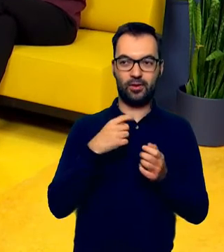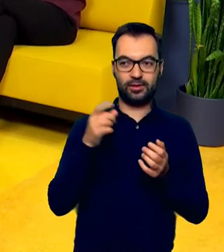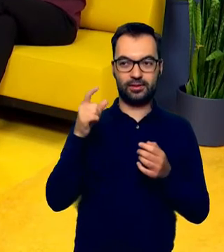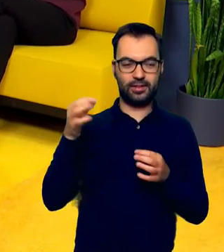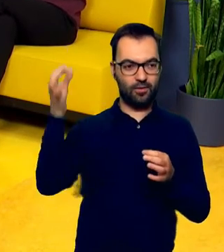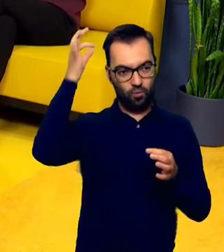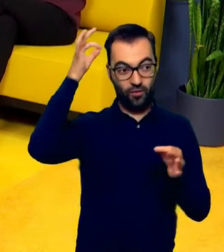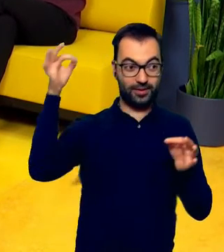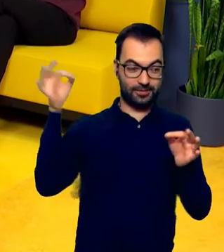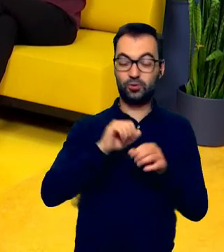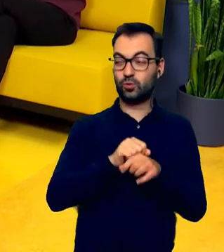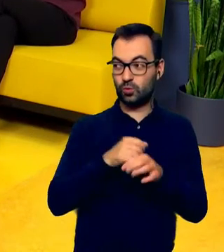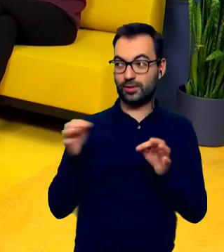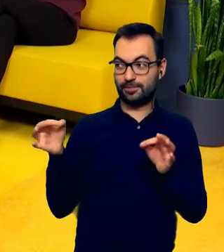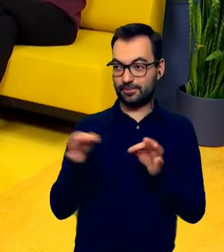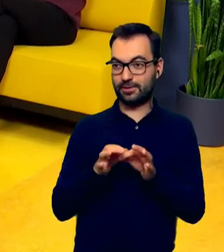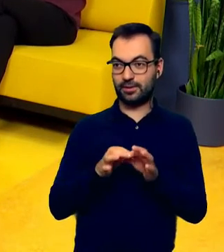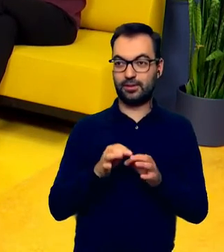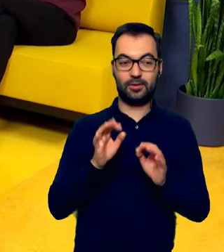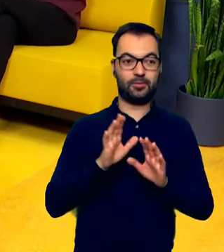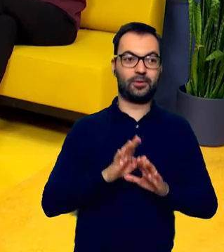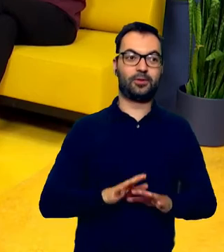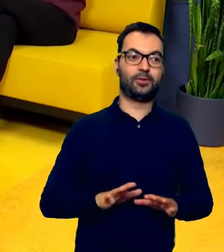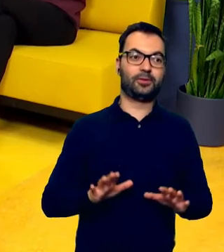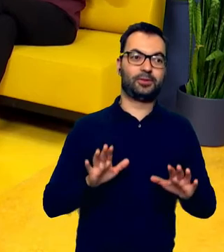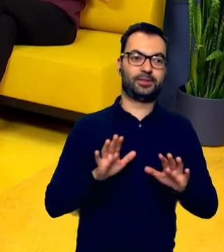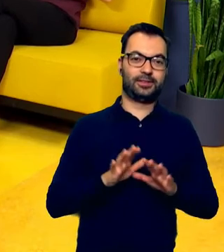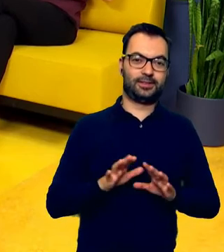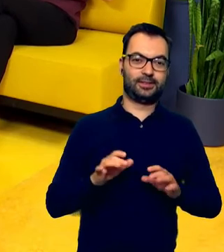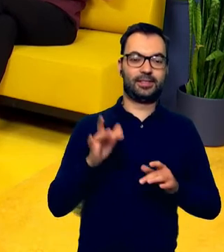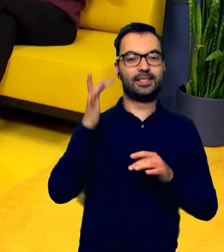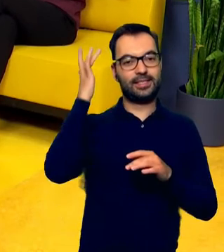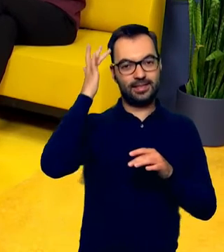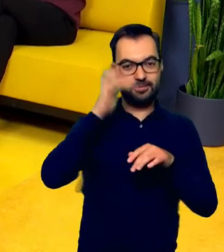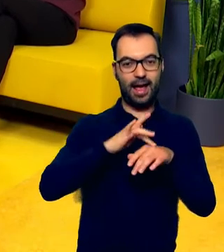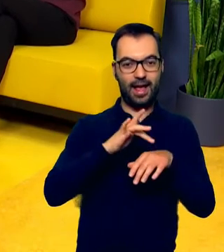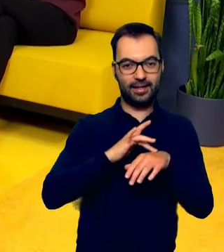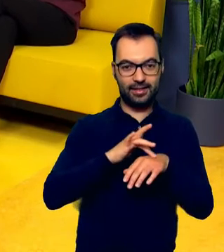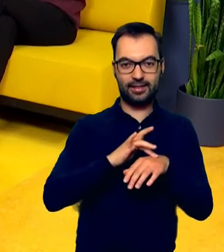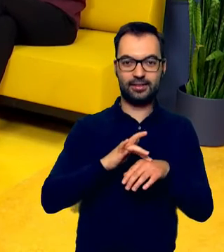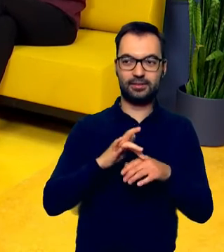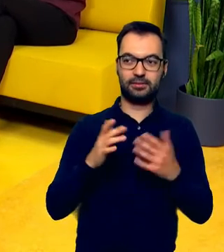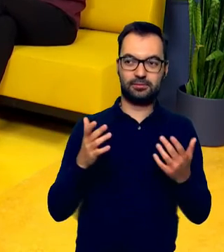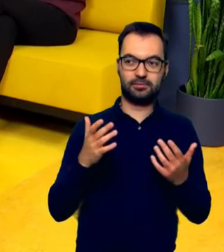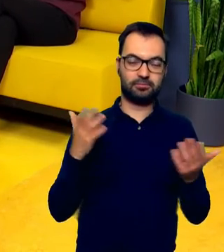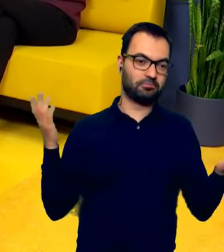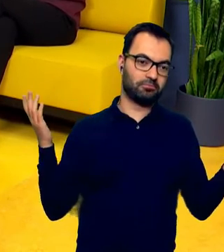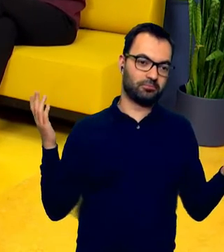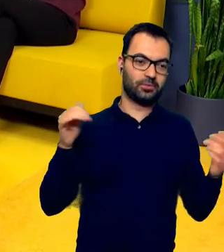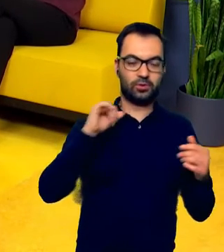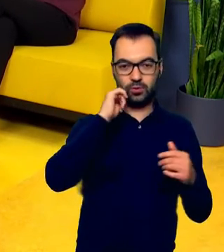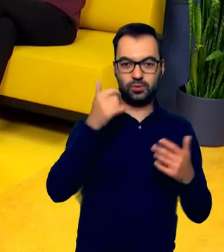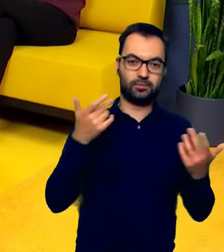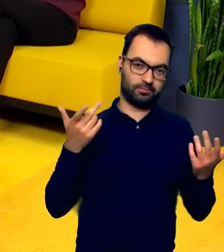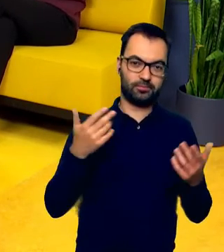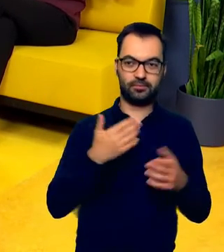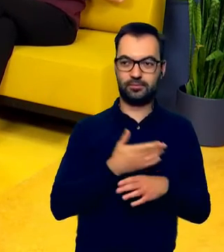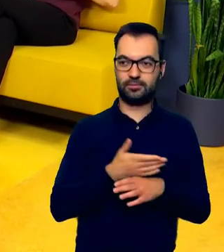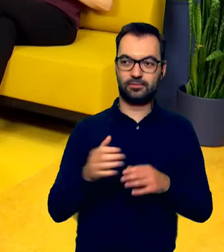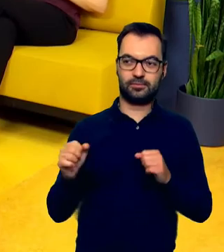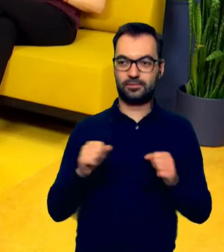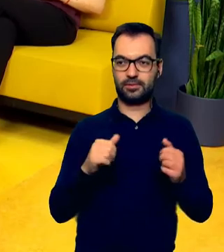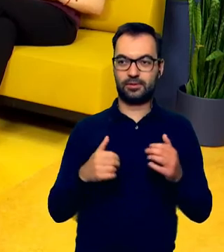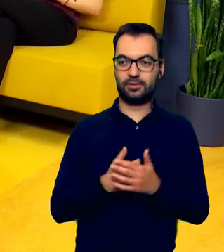te szpilki? Tak, w skórę głowy, naciągała ją po prostu, w życiu. Smaruje rany antybiotykiem. I następnego dnia nie idzie